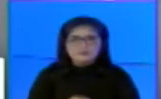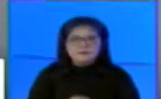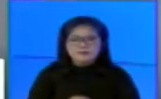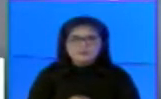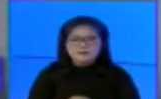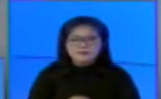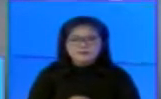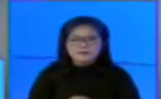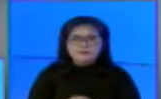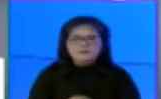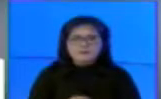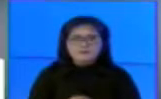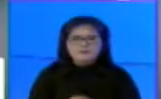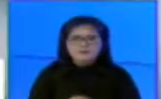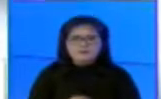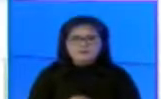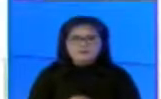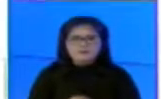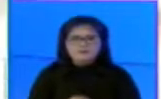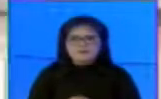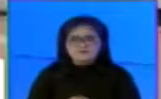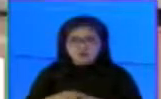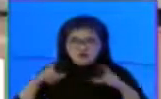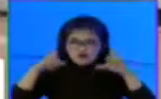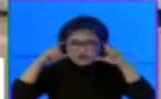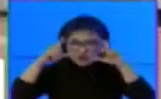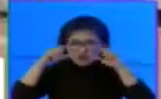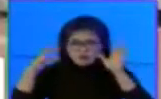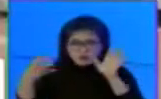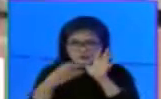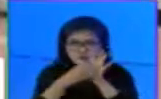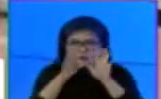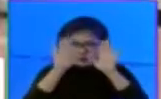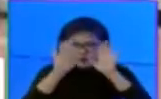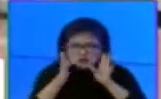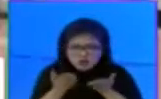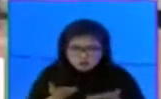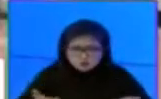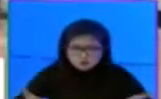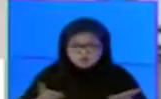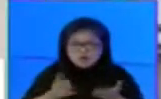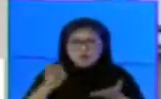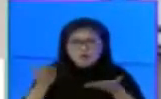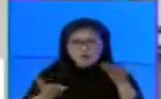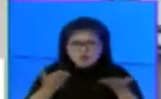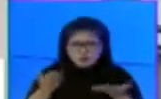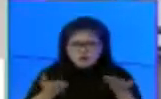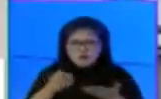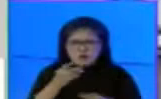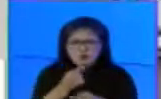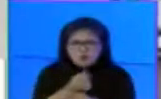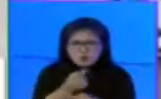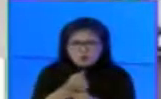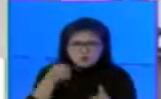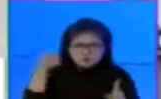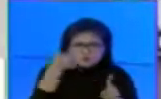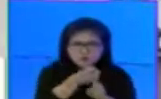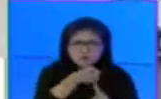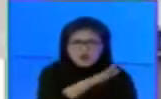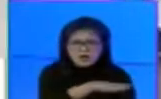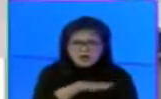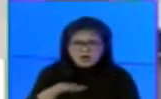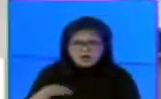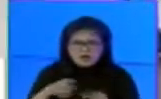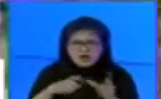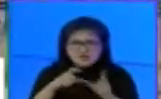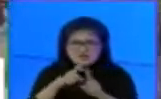Sebuah unggahan di media sosial menunjukkan foto serta keterangan dugaan tindak kekerasan guru terhadap siswa SD di Matraman, Jakarta Timur.